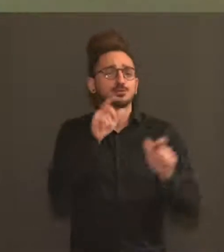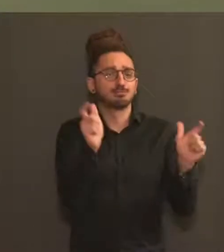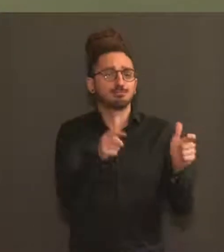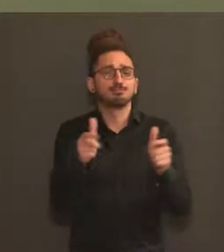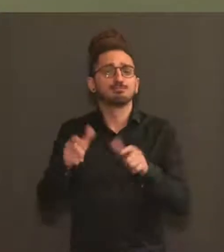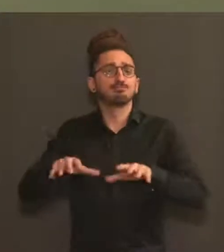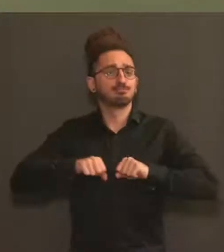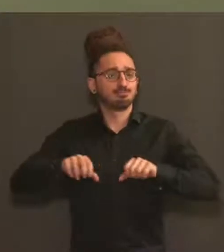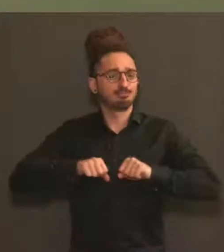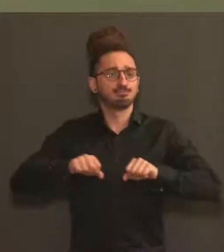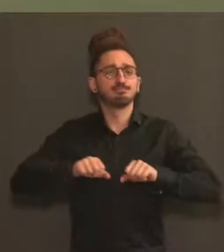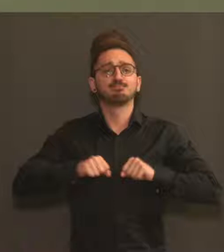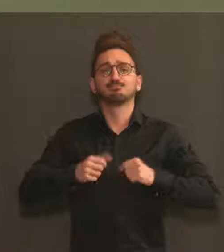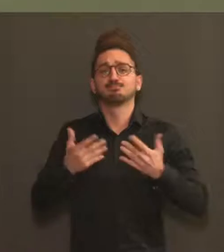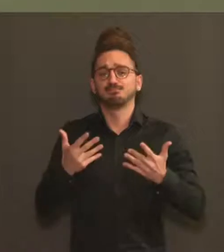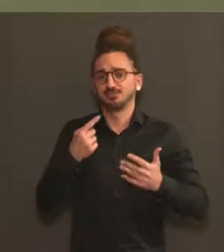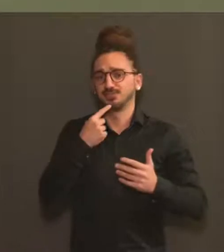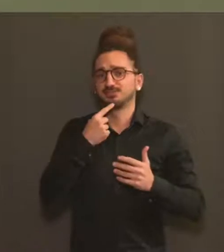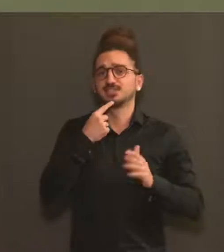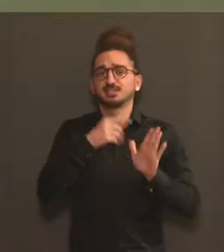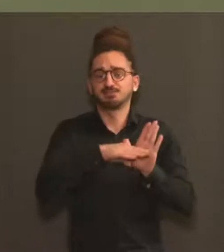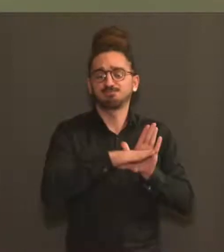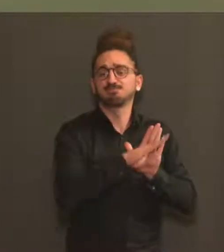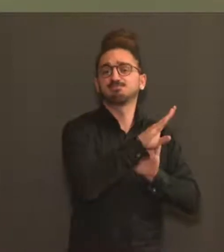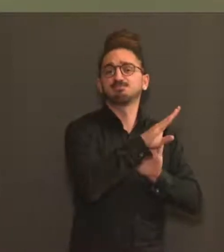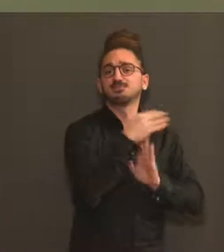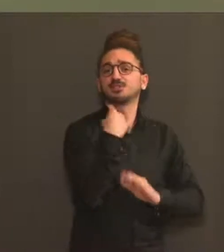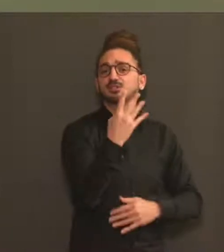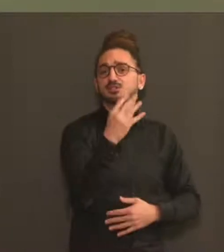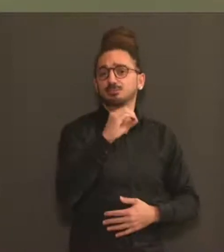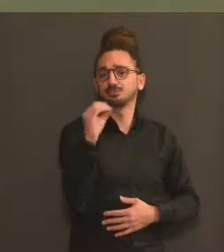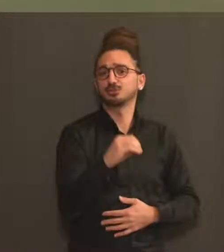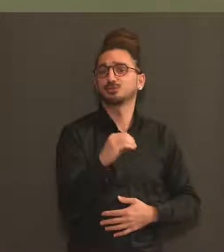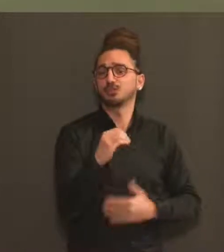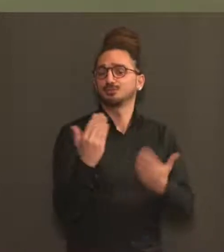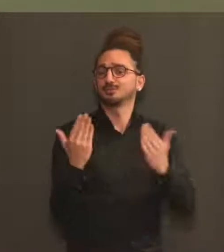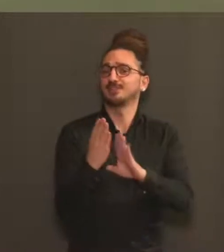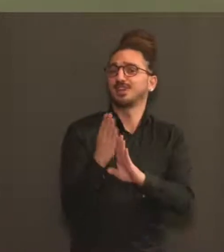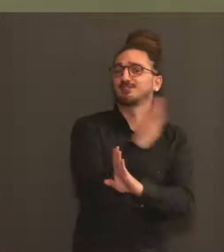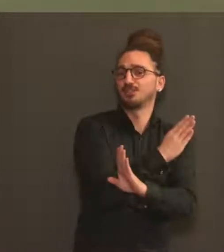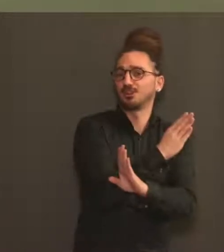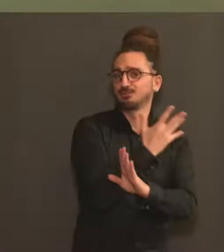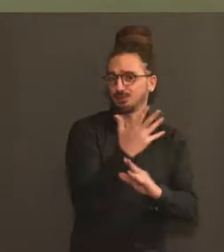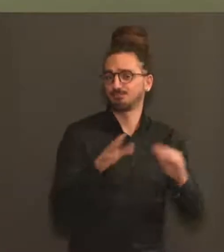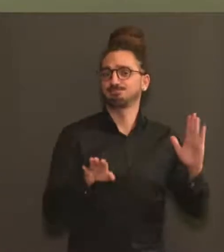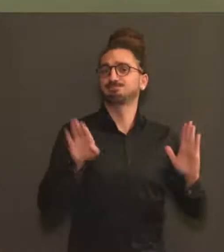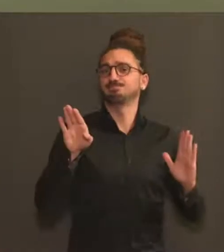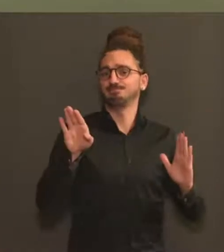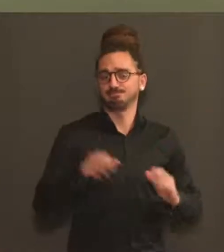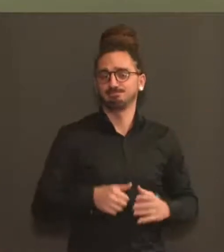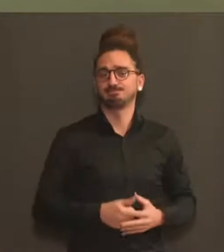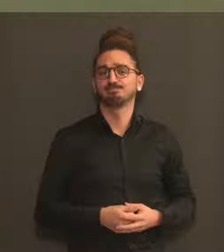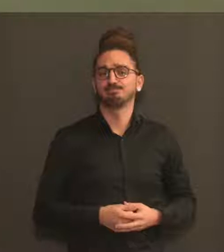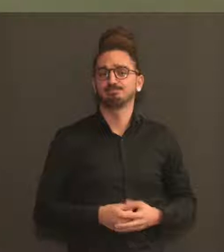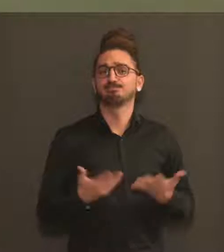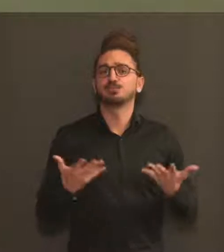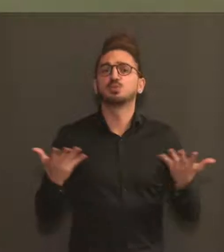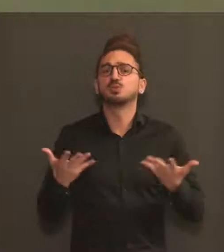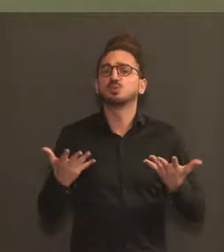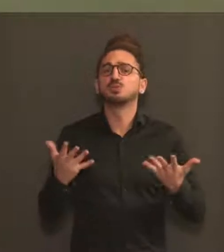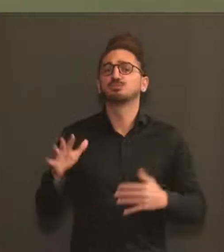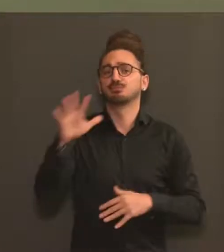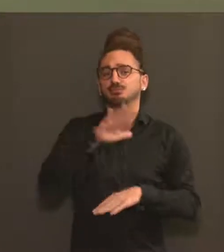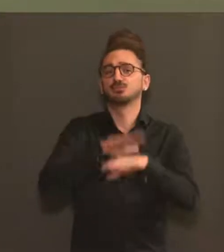de 14% sur base hebdomadaire. Cette augmentation est la plus importante en Flandre avec 18%,